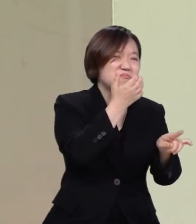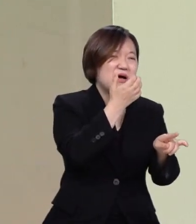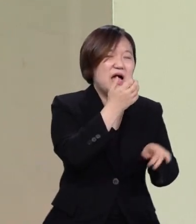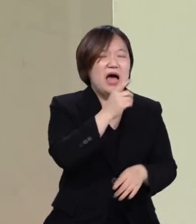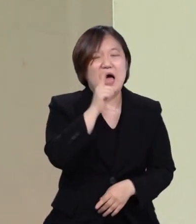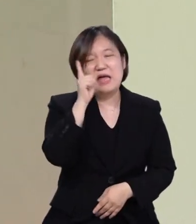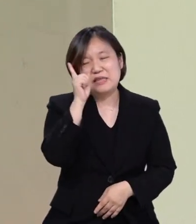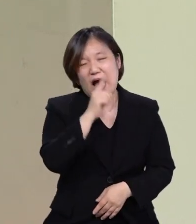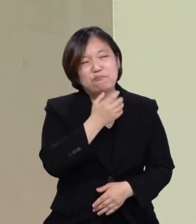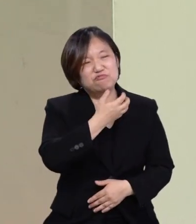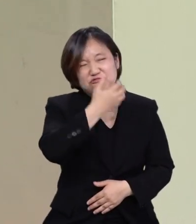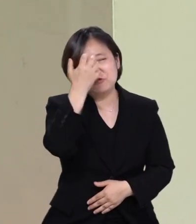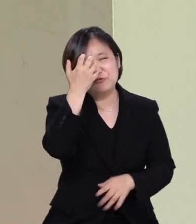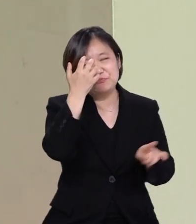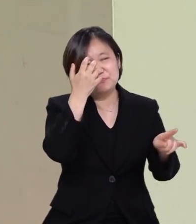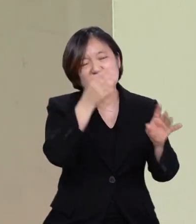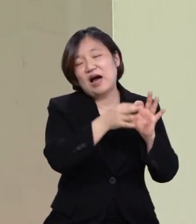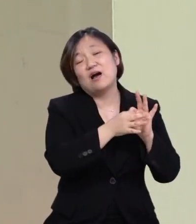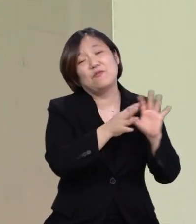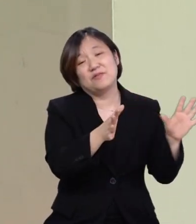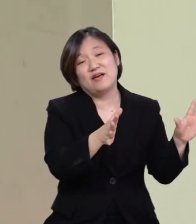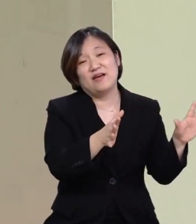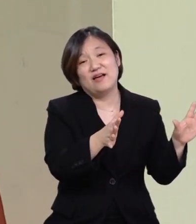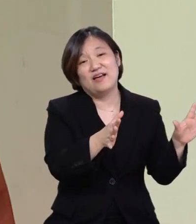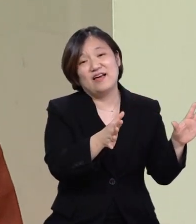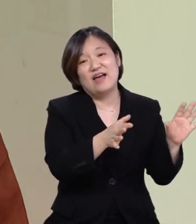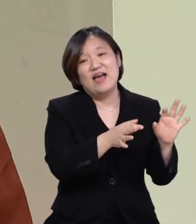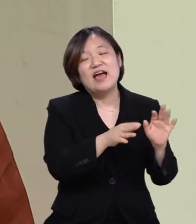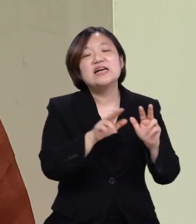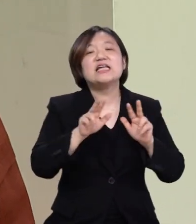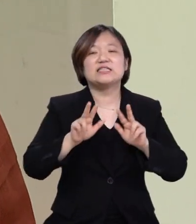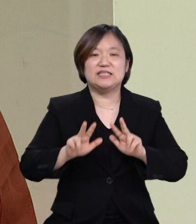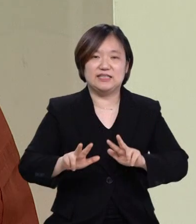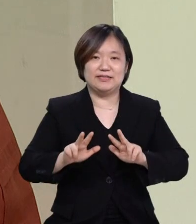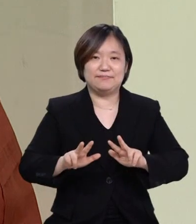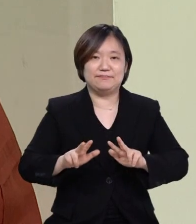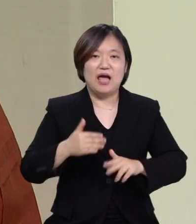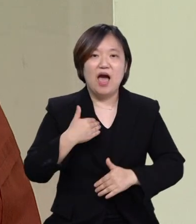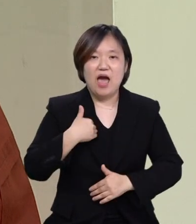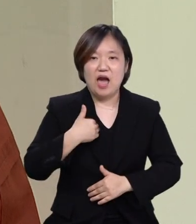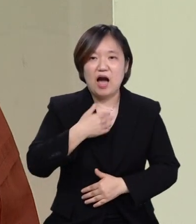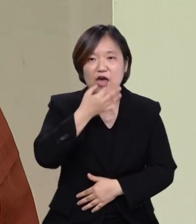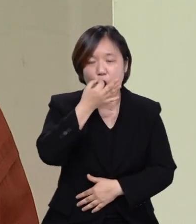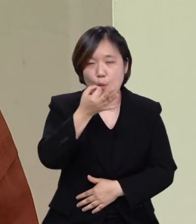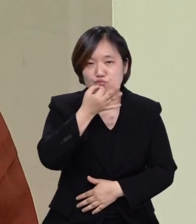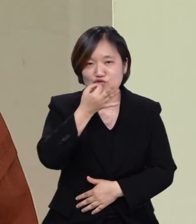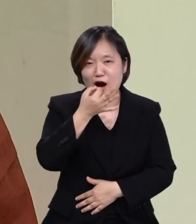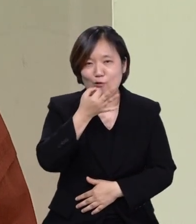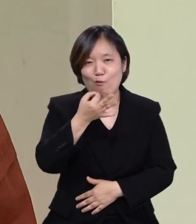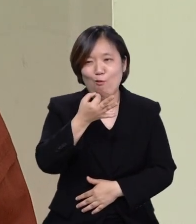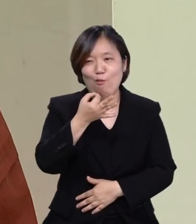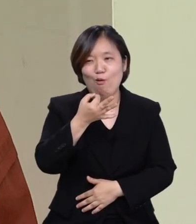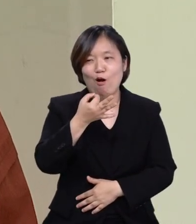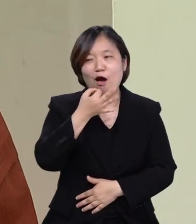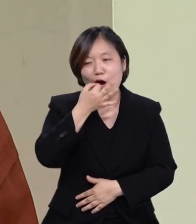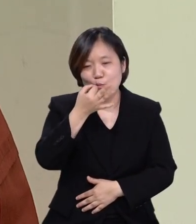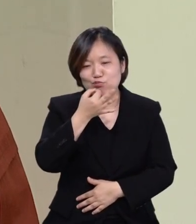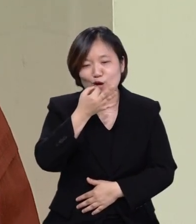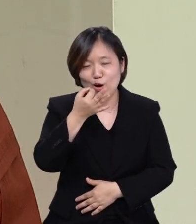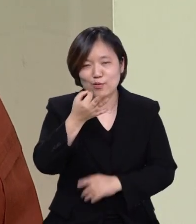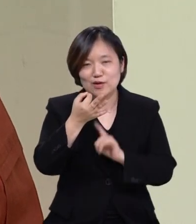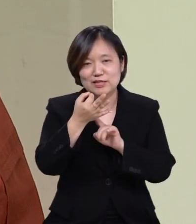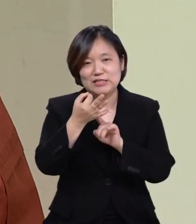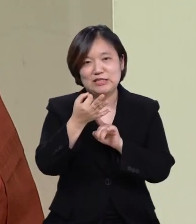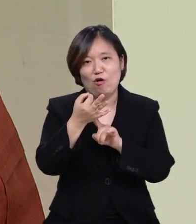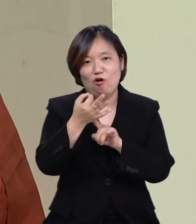나쁜 꿈을 꾸든가 말든가 그냥 지금이 순간 내가 염불하고 염불하고 염불하면